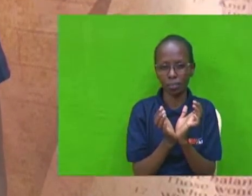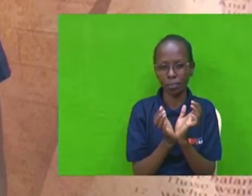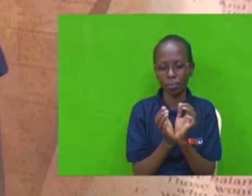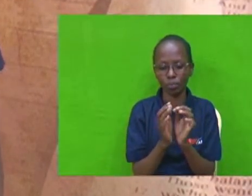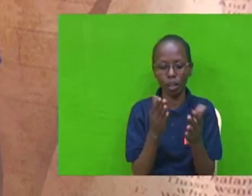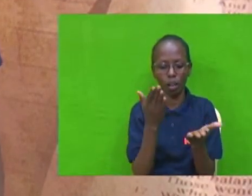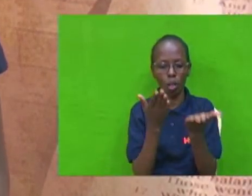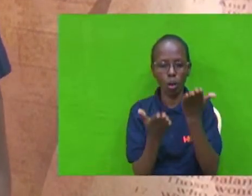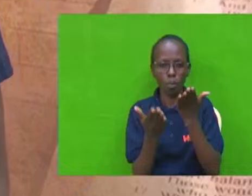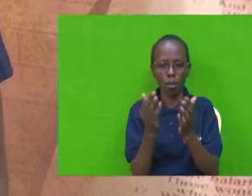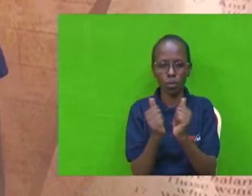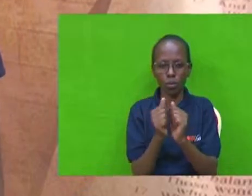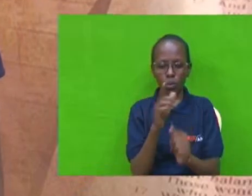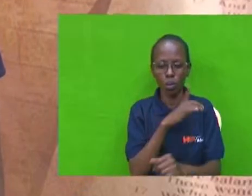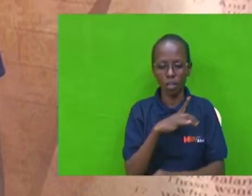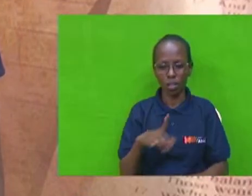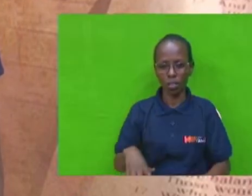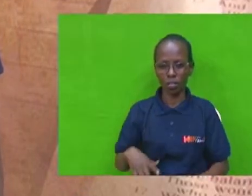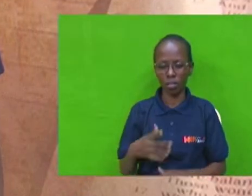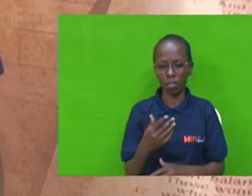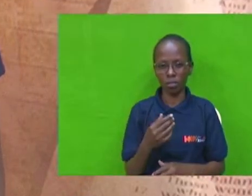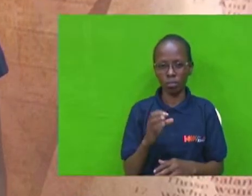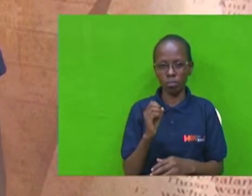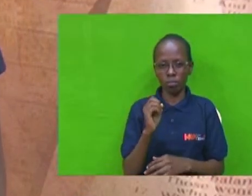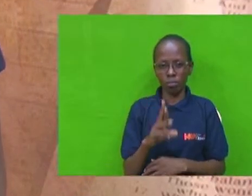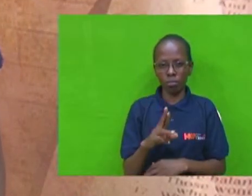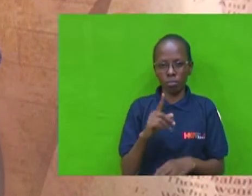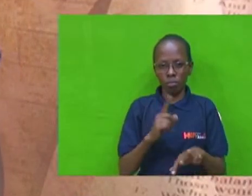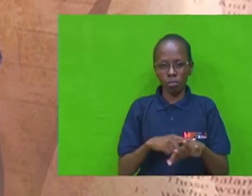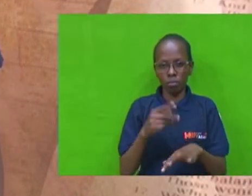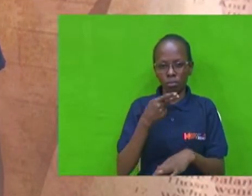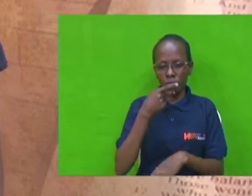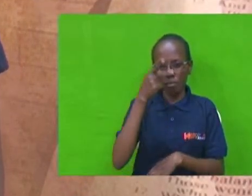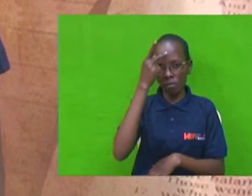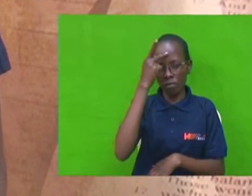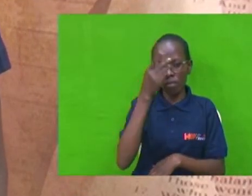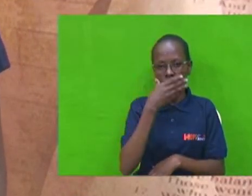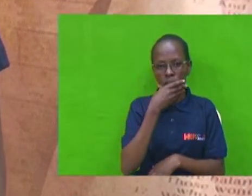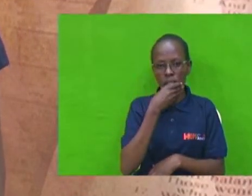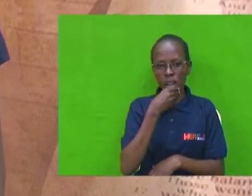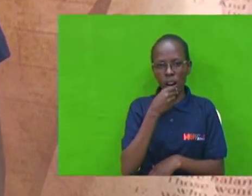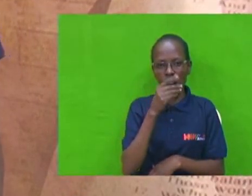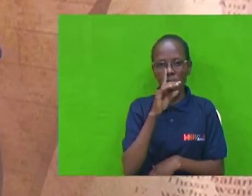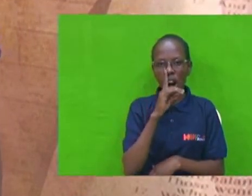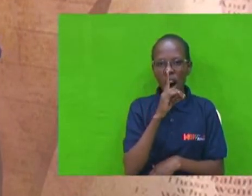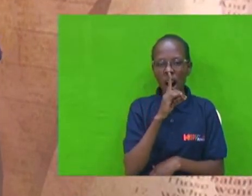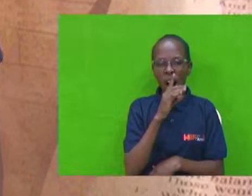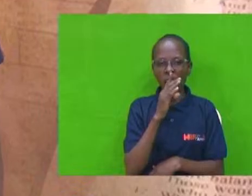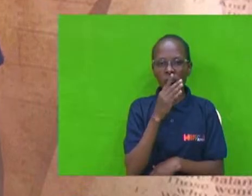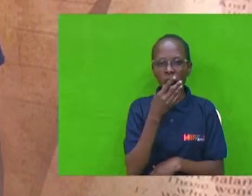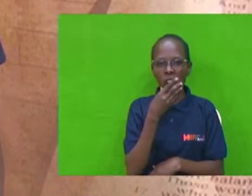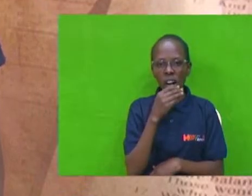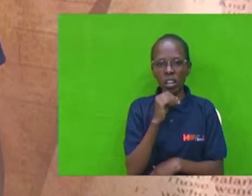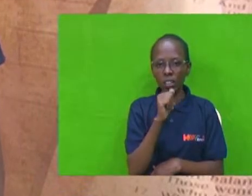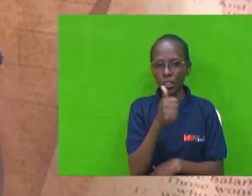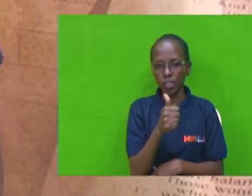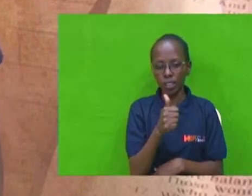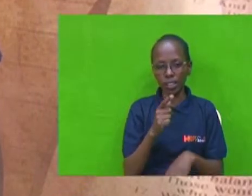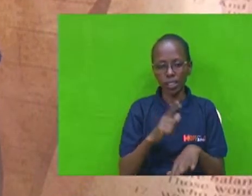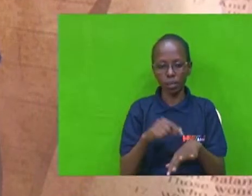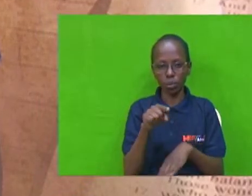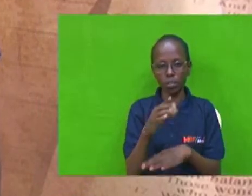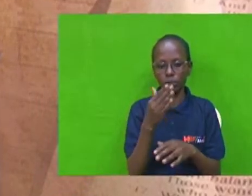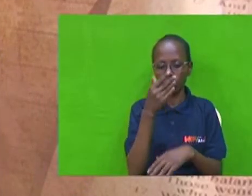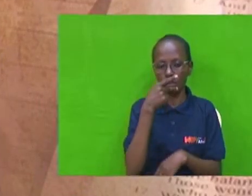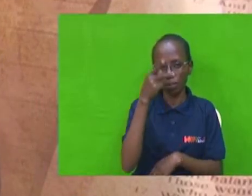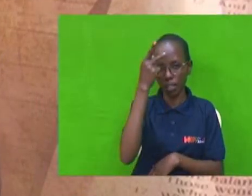analinganisha hapa na Bwana ama ikiwa mzazi wa kiume, si kwamba aswa kwamba ikiwa ni mzazi